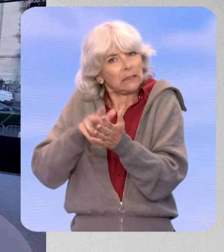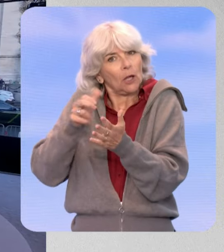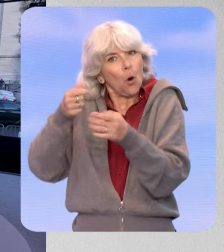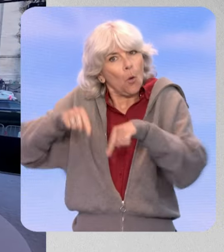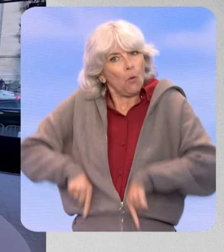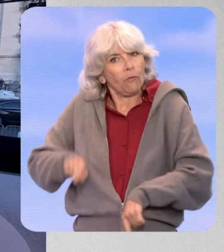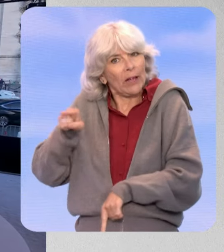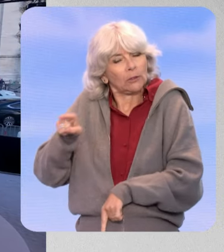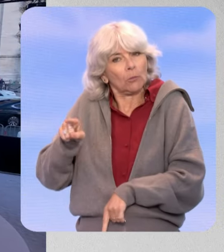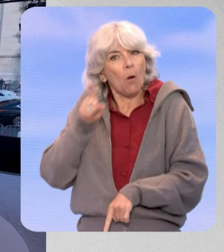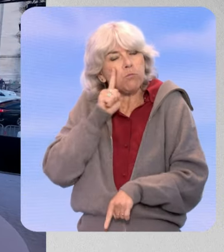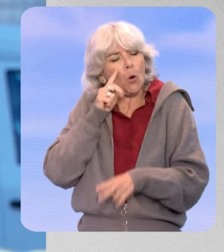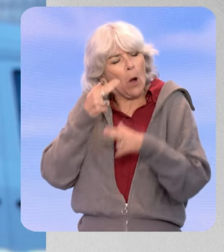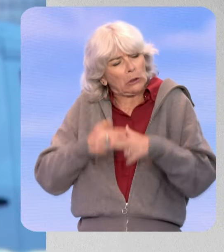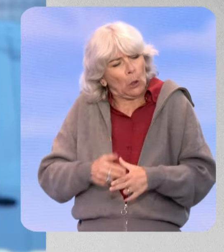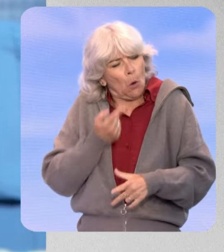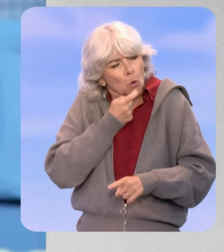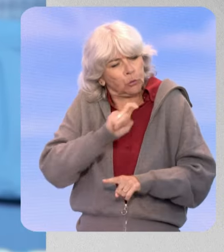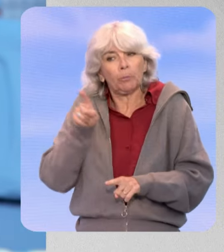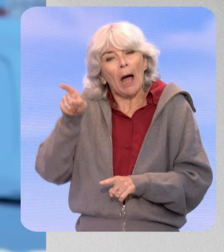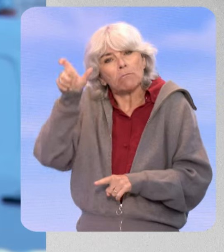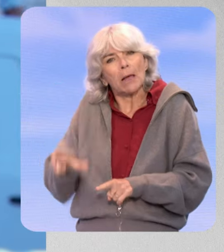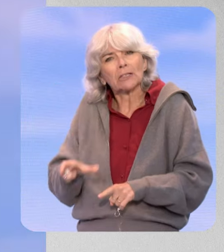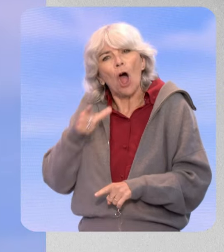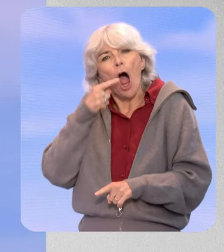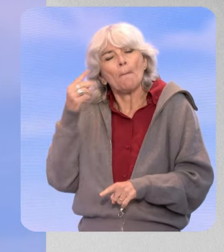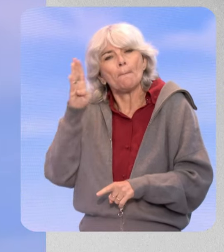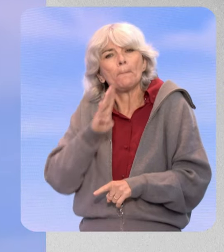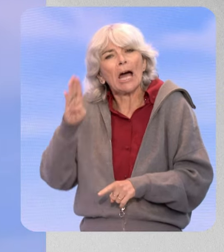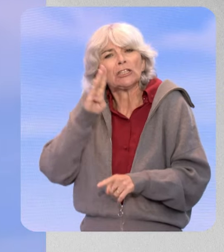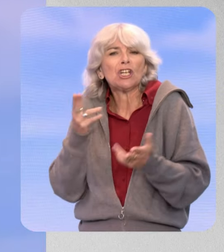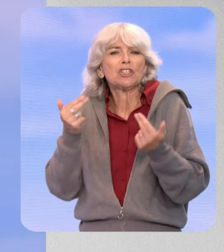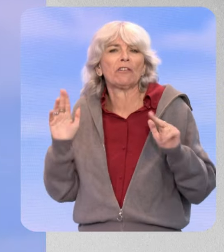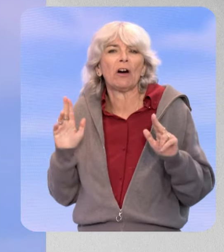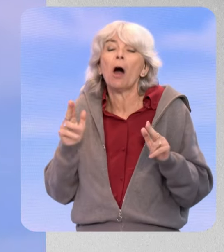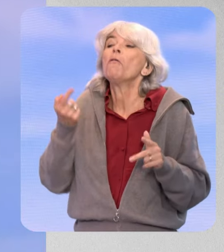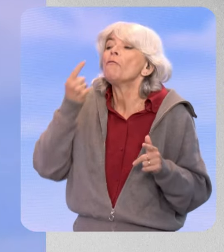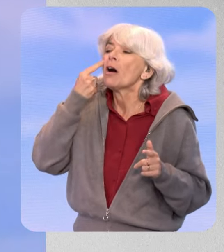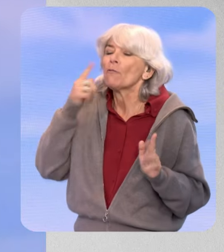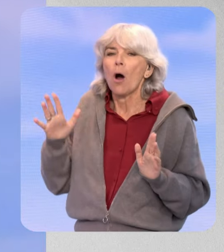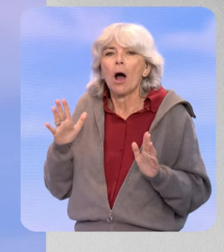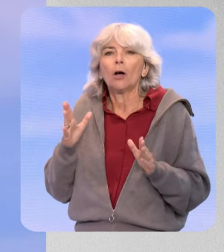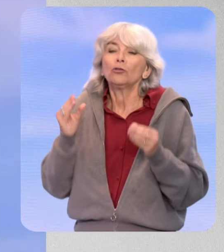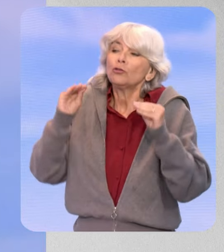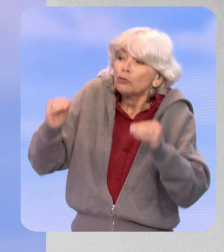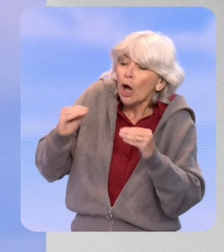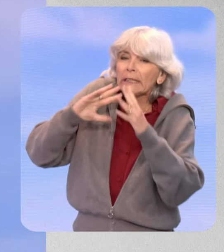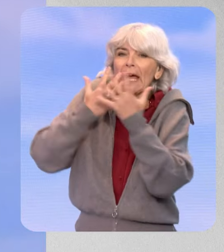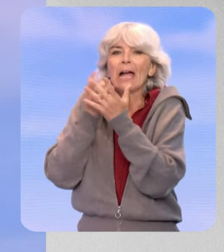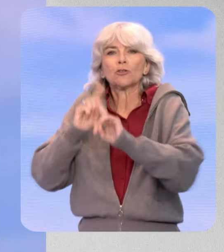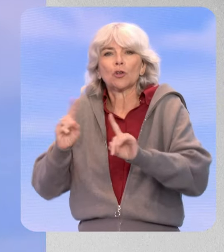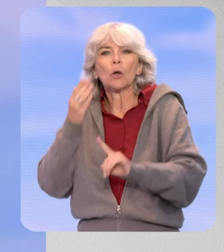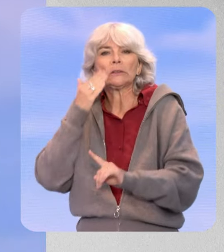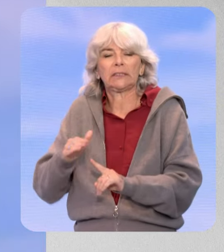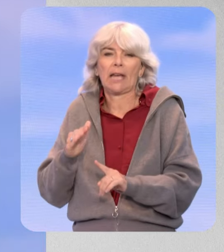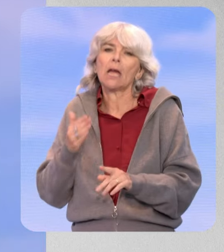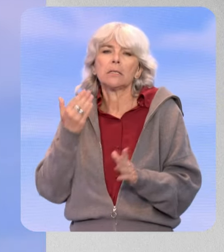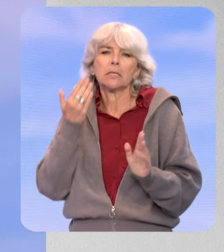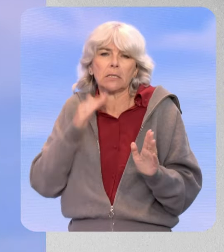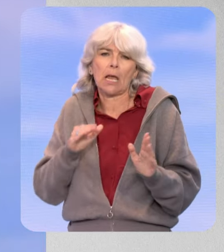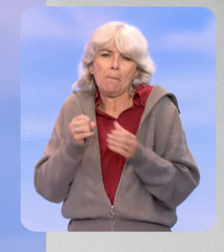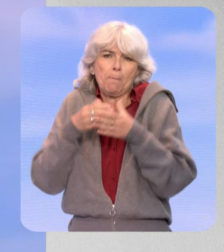gouvernement, puisqu'il y avait des noms qui vous déplaisaient et celui-là ne vous déplaisait pas. On verra bien. Celui-là ne crée pas de réaction, en tout cas. Vous savez, on est conscient, on n'a